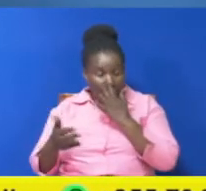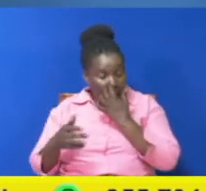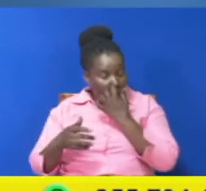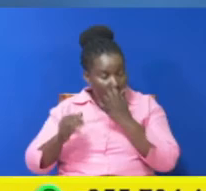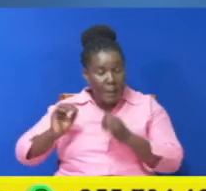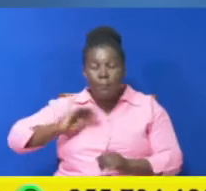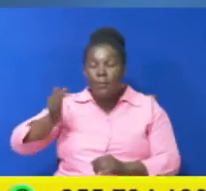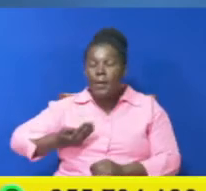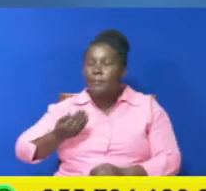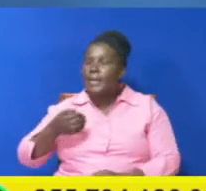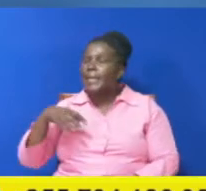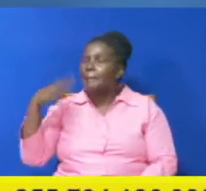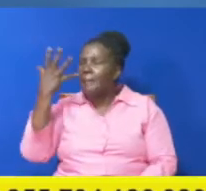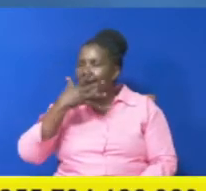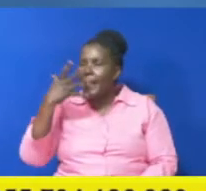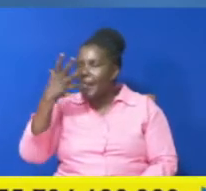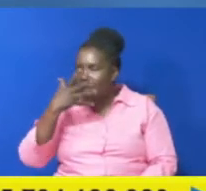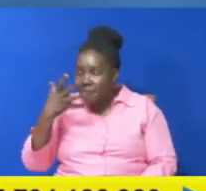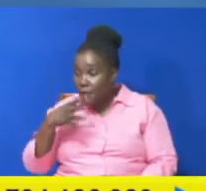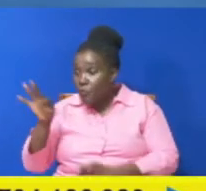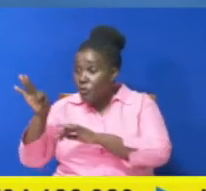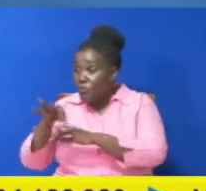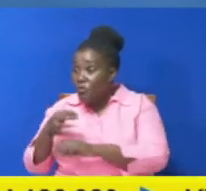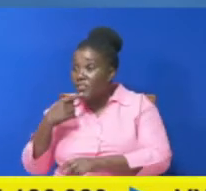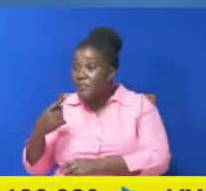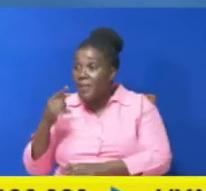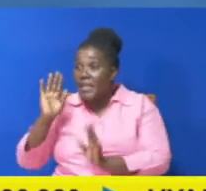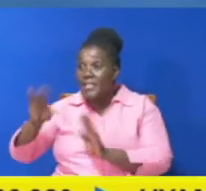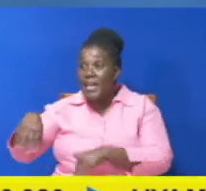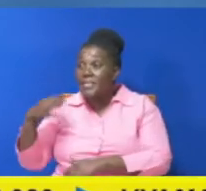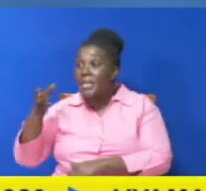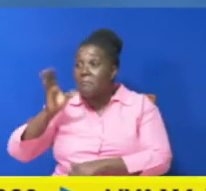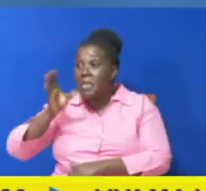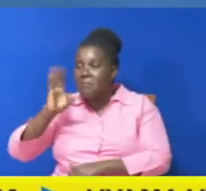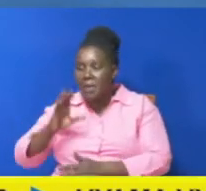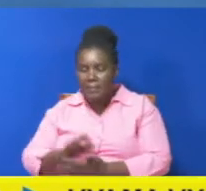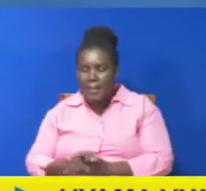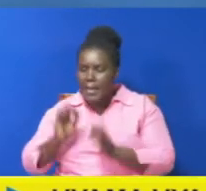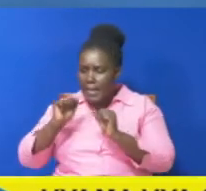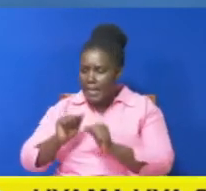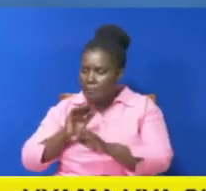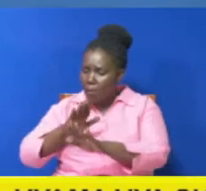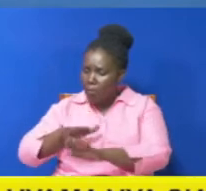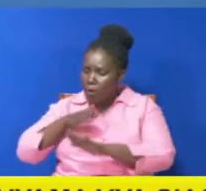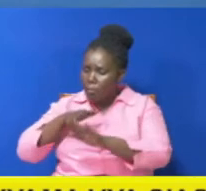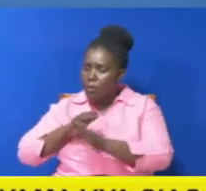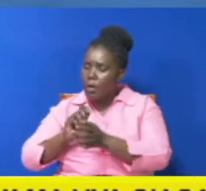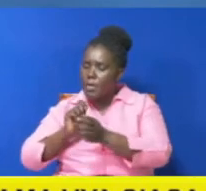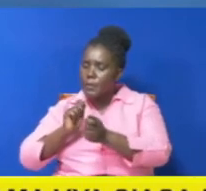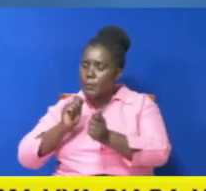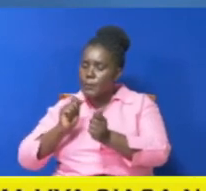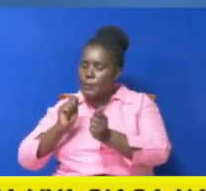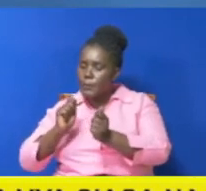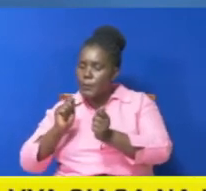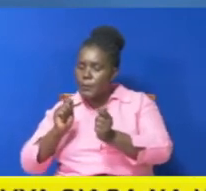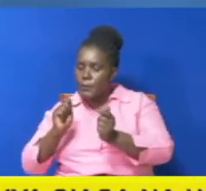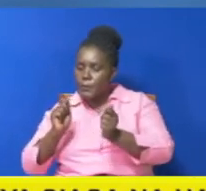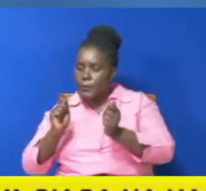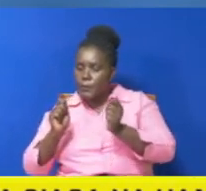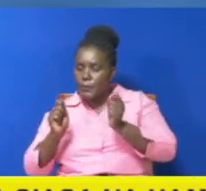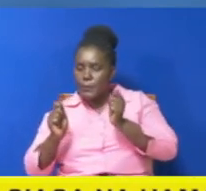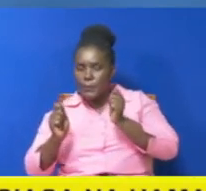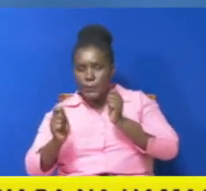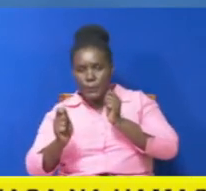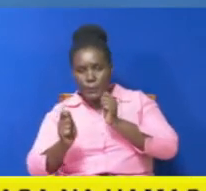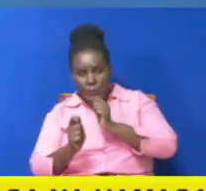mnywaji pombe, usifikiri kwamba ukishamuingiza ndani ndio saa hiyo hiyo ataacha pombe. Unakwenda naye kidogo kidogo kidogo kidogo, mwisho kweli anakuja anaacha.